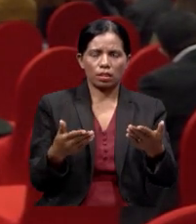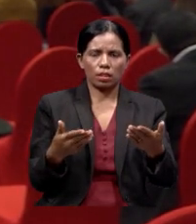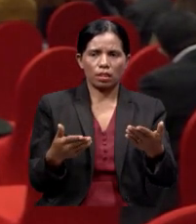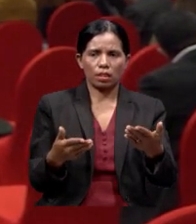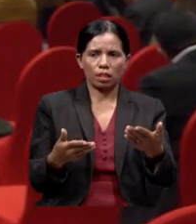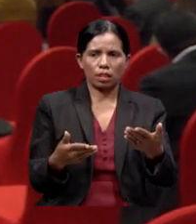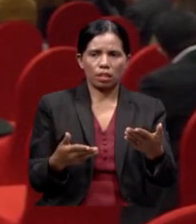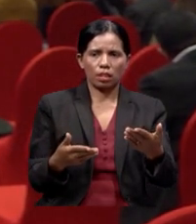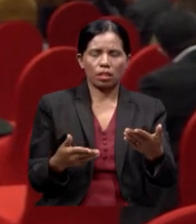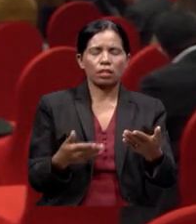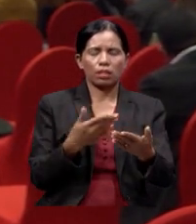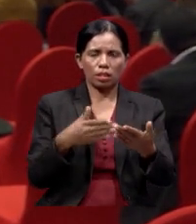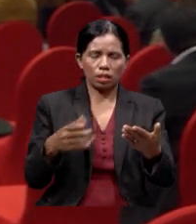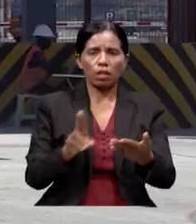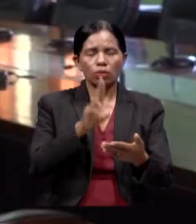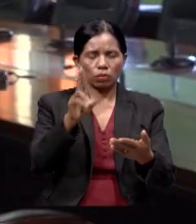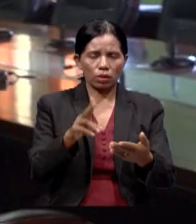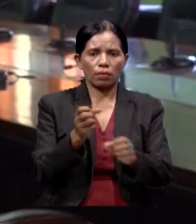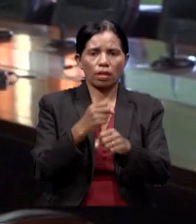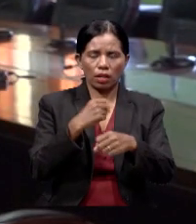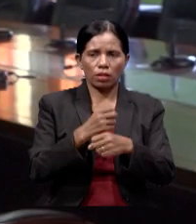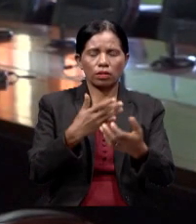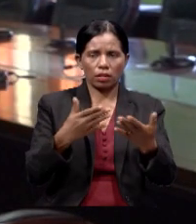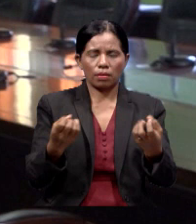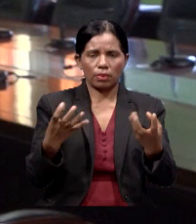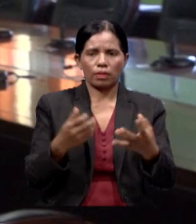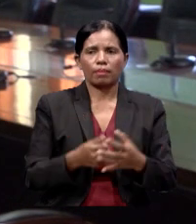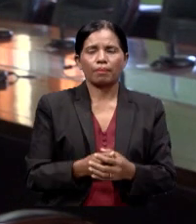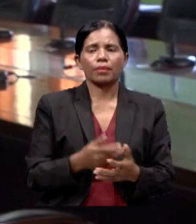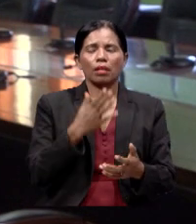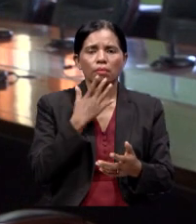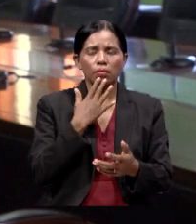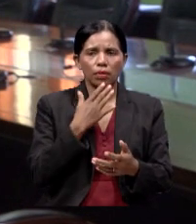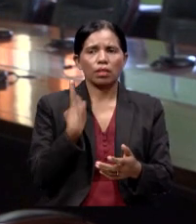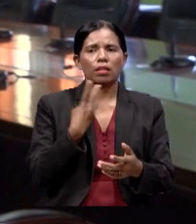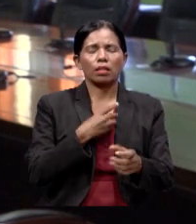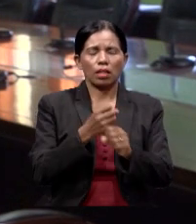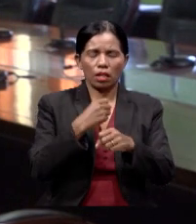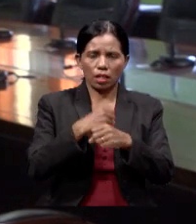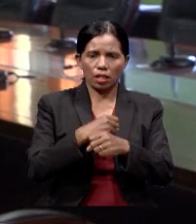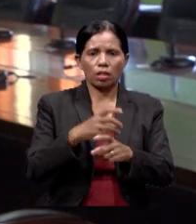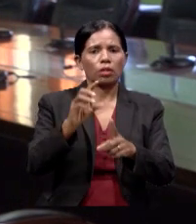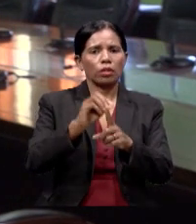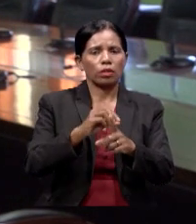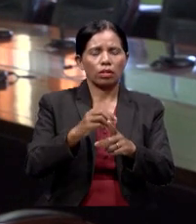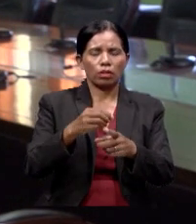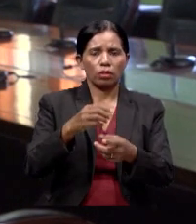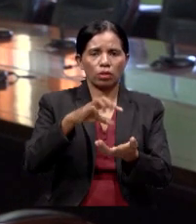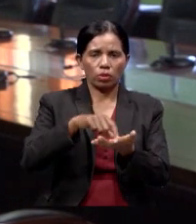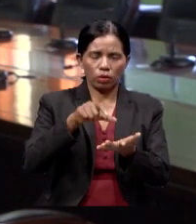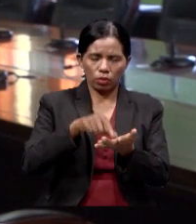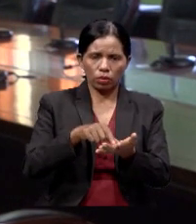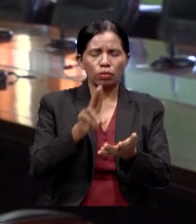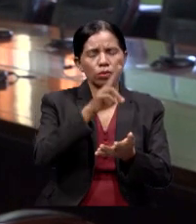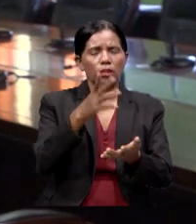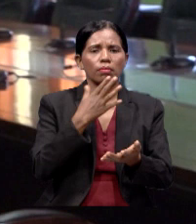raw material ba produção masih mirannya sa ithalo pisang goreng masih midan eh ithalo bolus masih